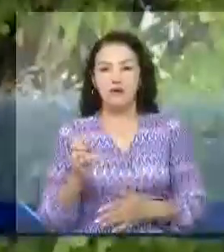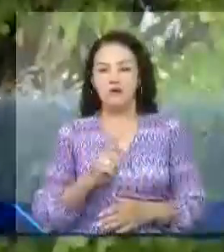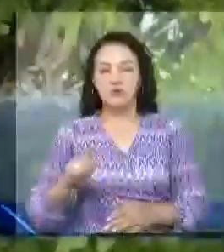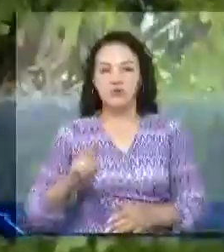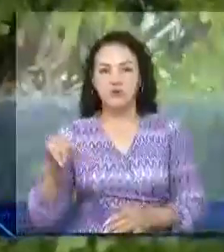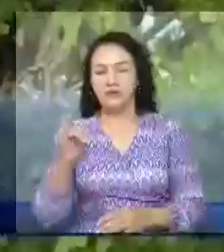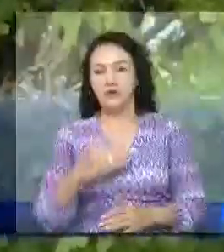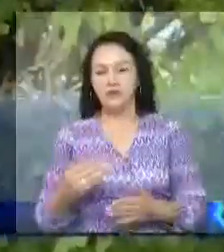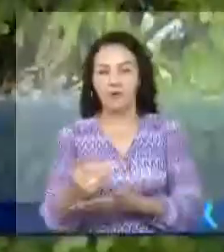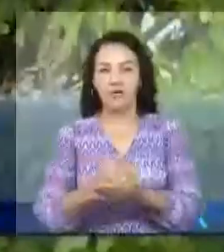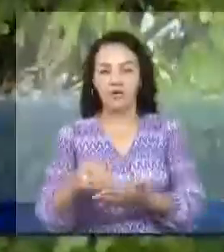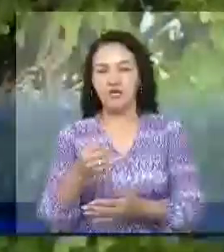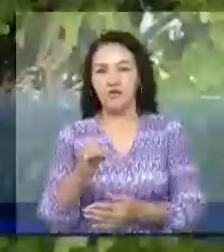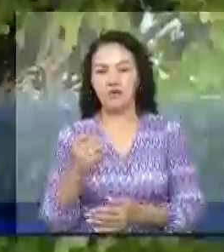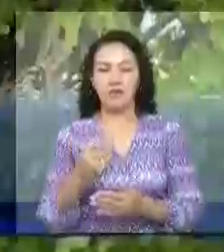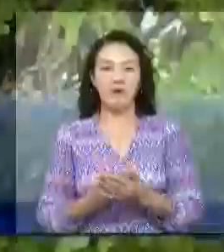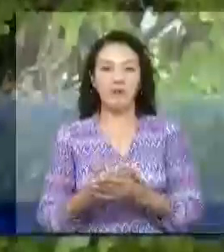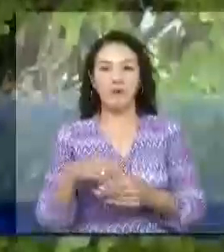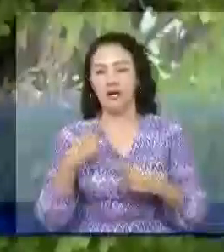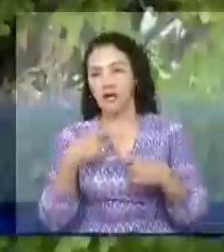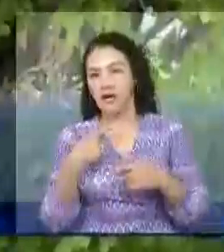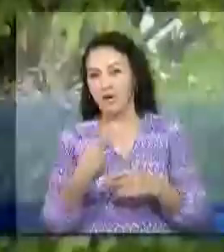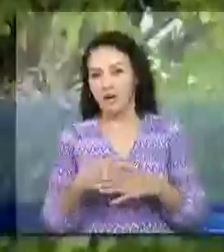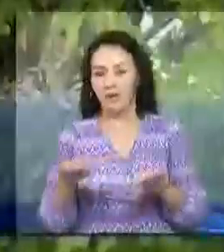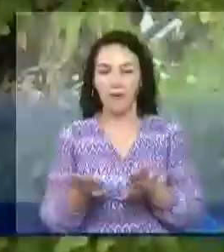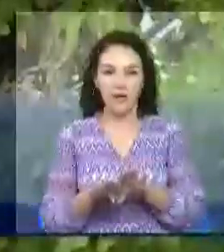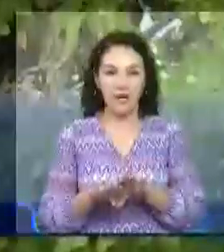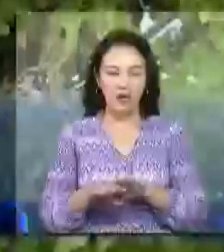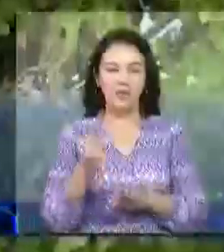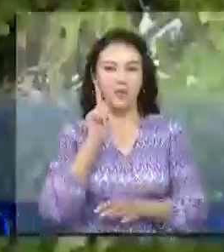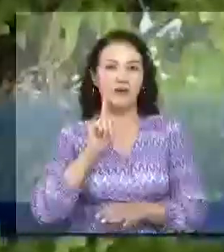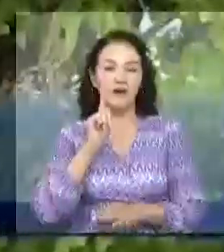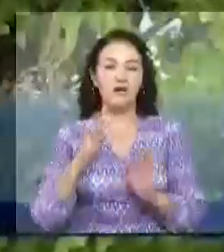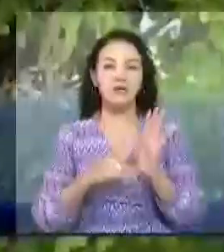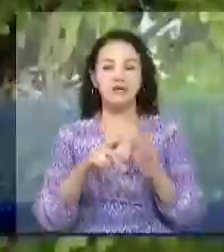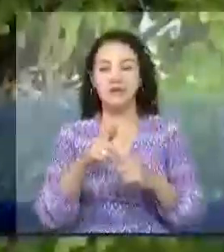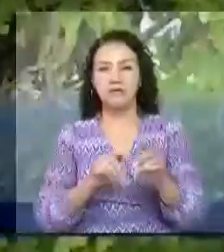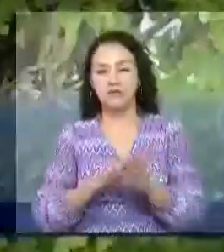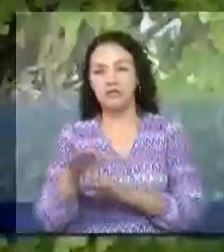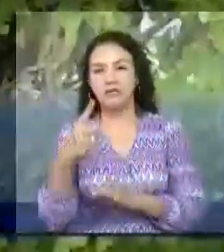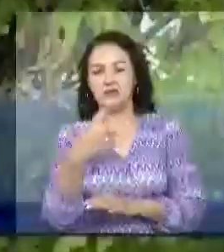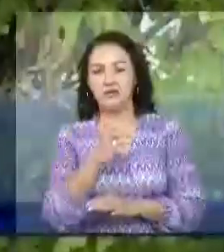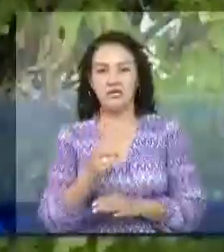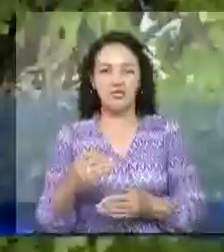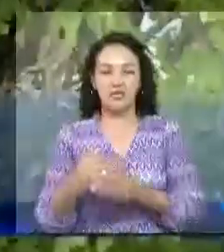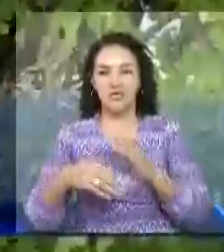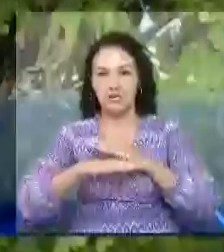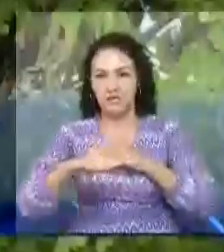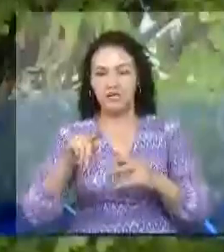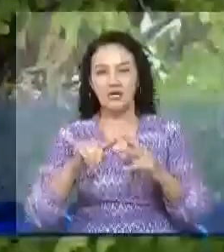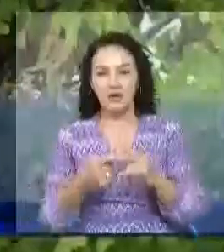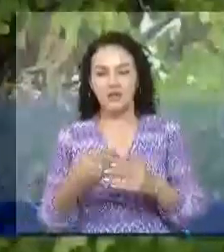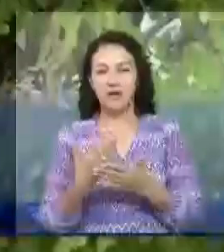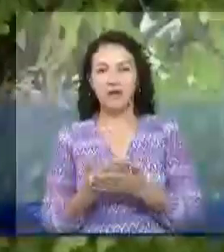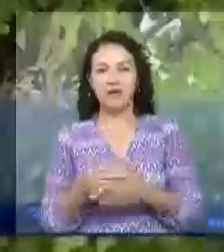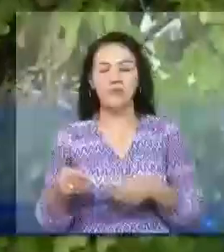районах уже начали уборку яровых культур. Могу подчеркнуть, что средняя урожайность пока составляет 9,2 центнера с гектара. Техникой